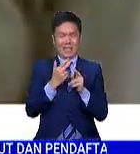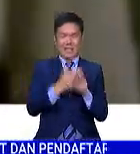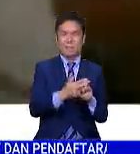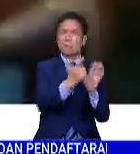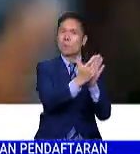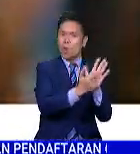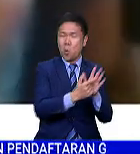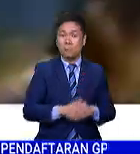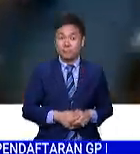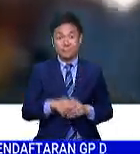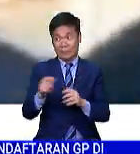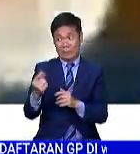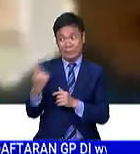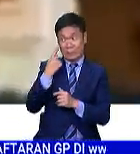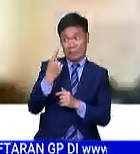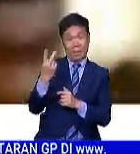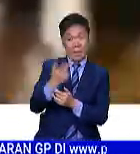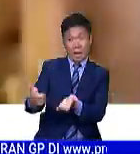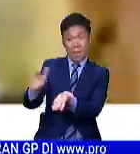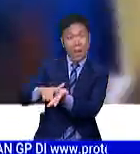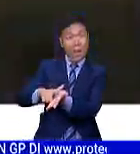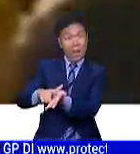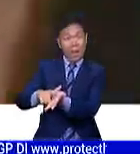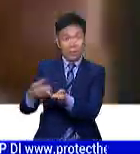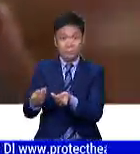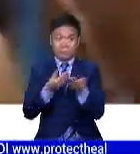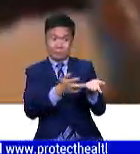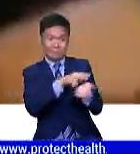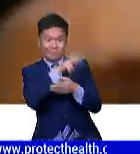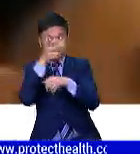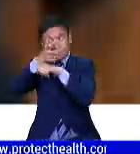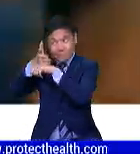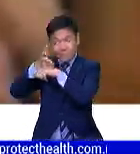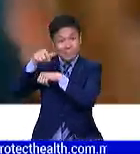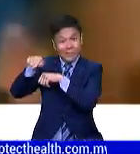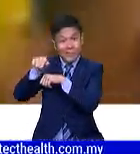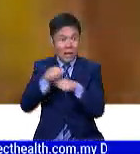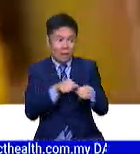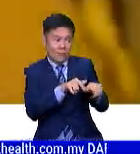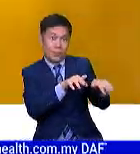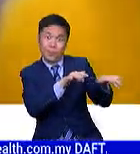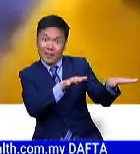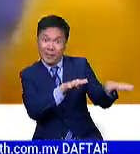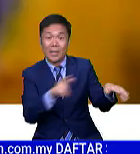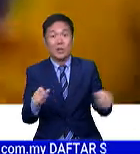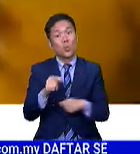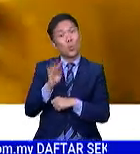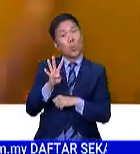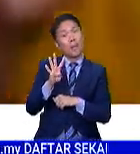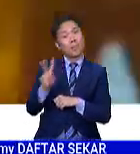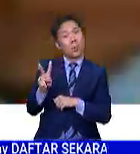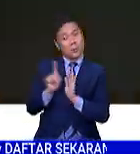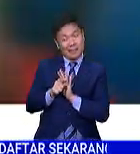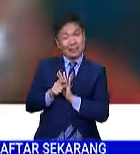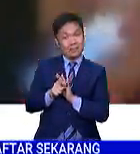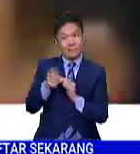2021 satu Laporan diterima polis berhubung klip video yang tular di media sosial berdurasi 42